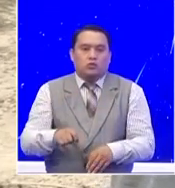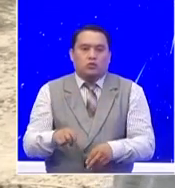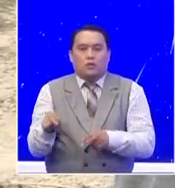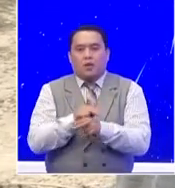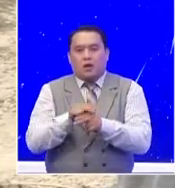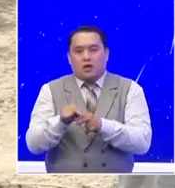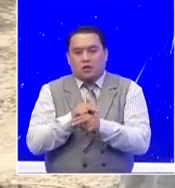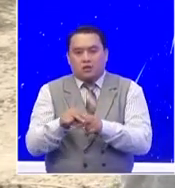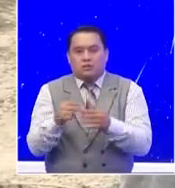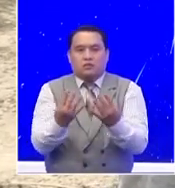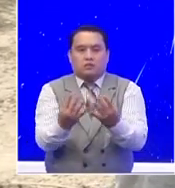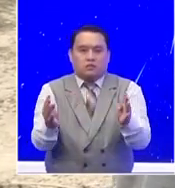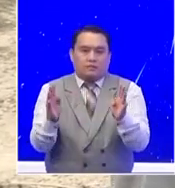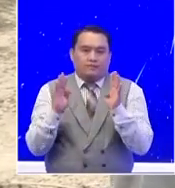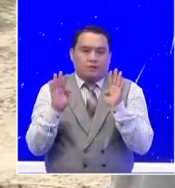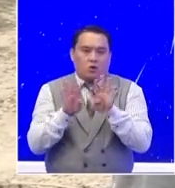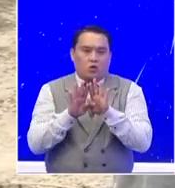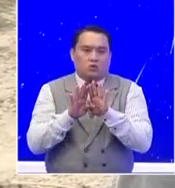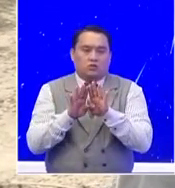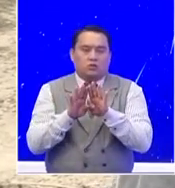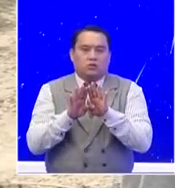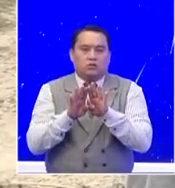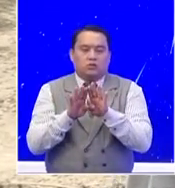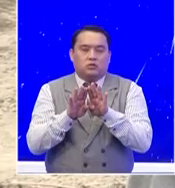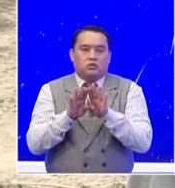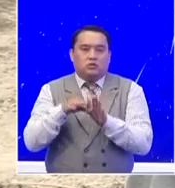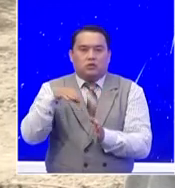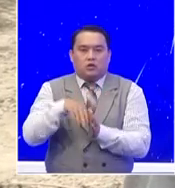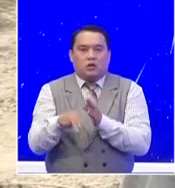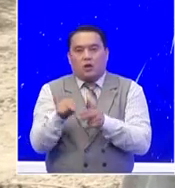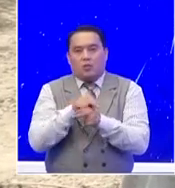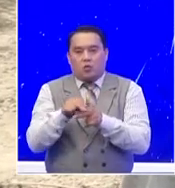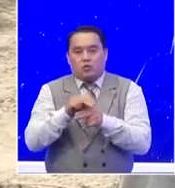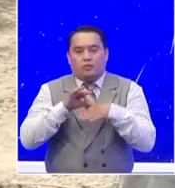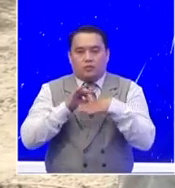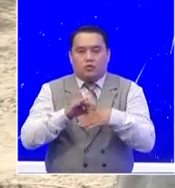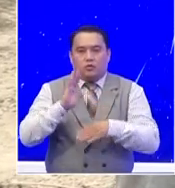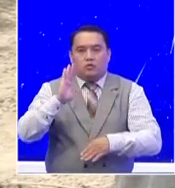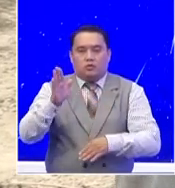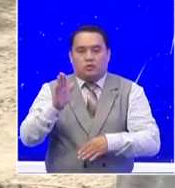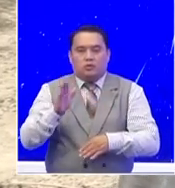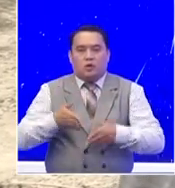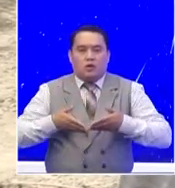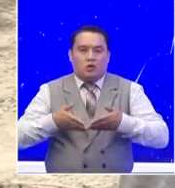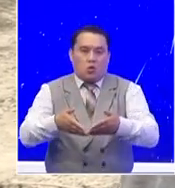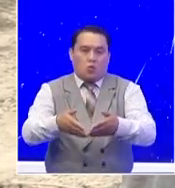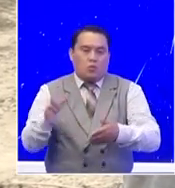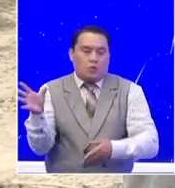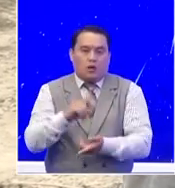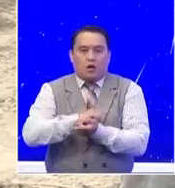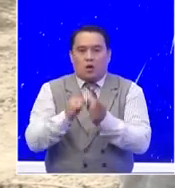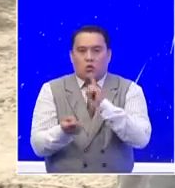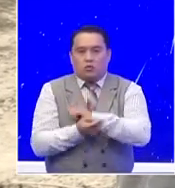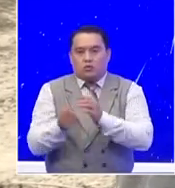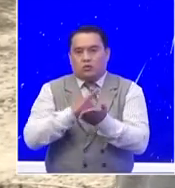Демонтаж, монтаж ограждения. Бассейнді реттеп отырмыз. Капремонт. И латковый стимул. Арықтарын бәрін